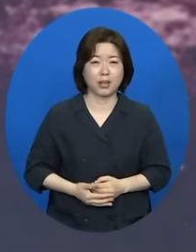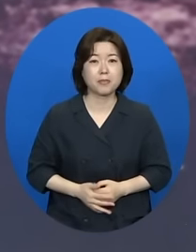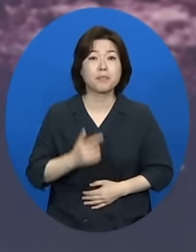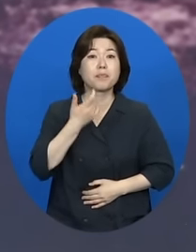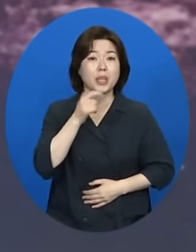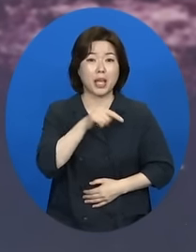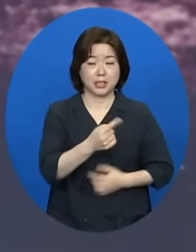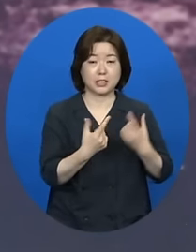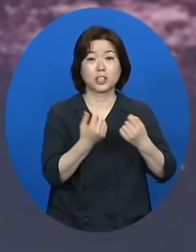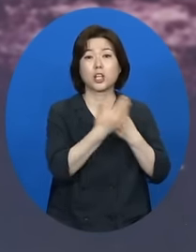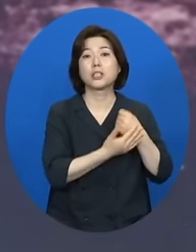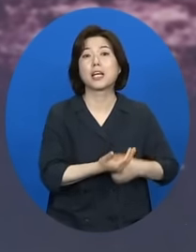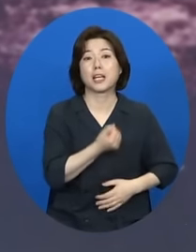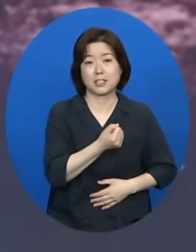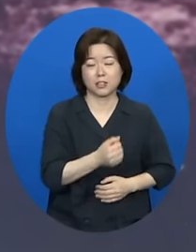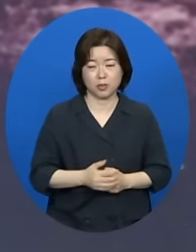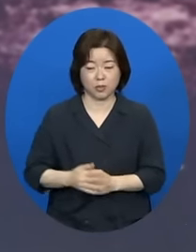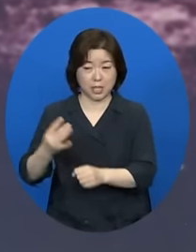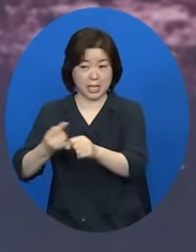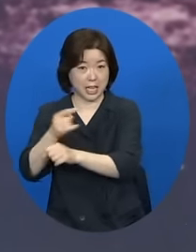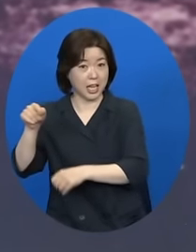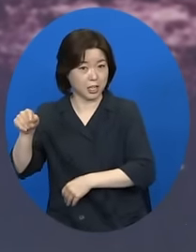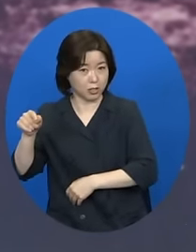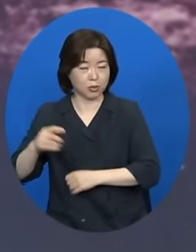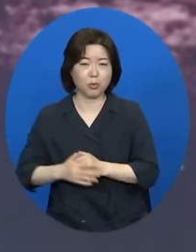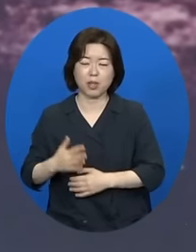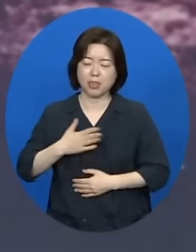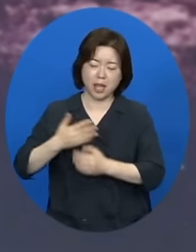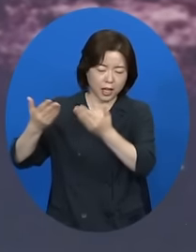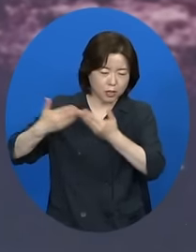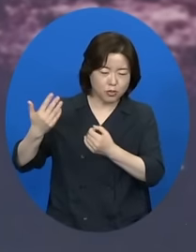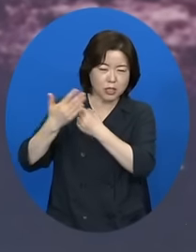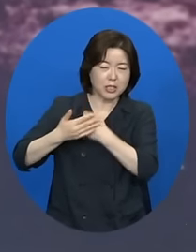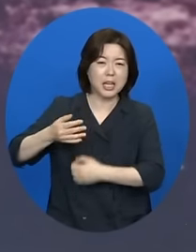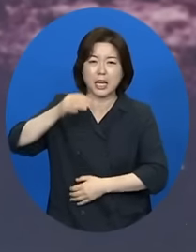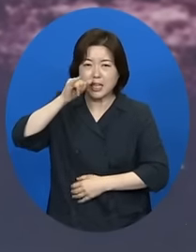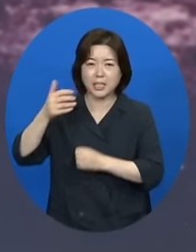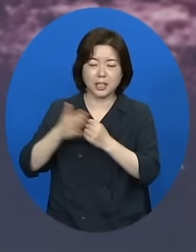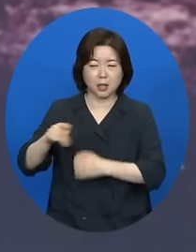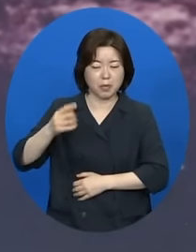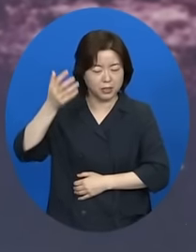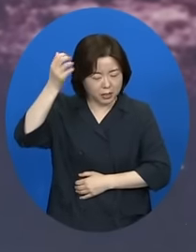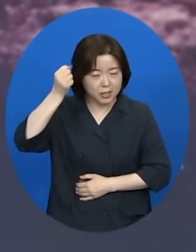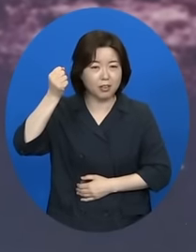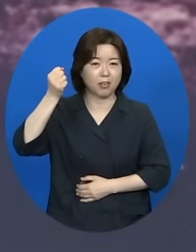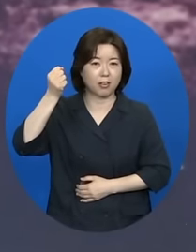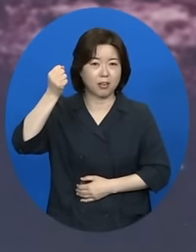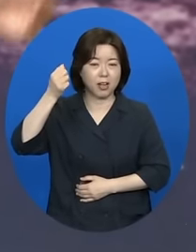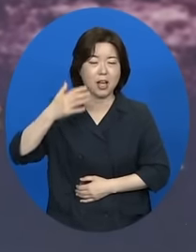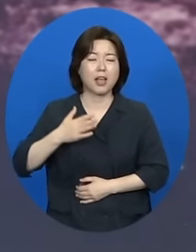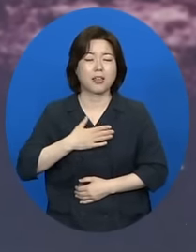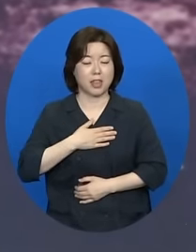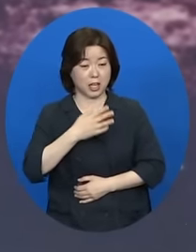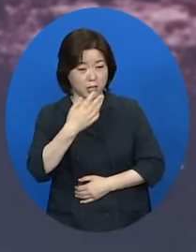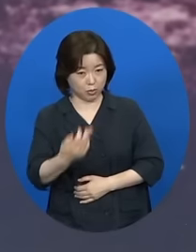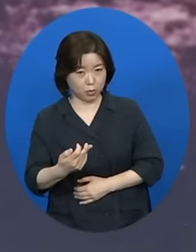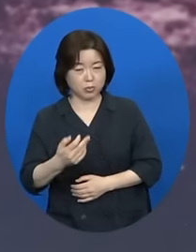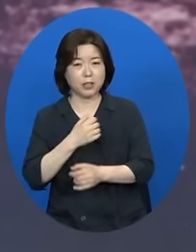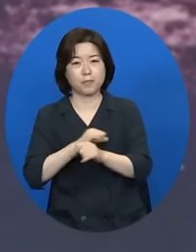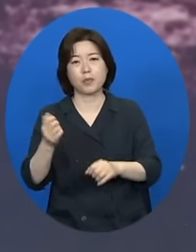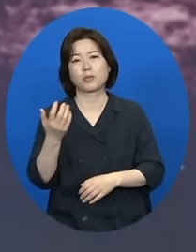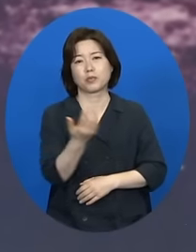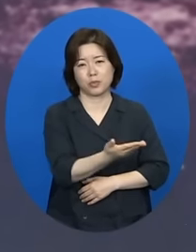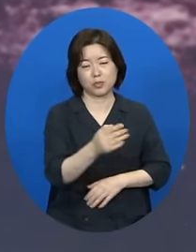야곱에게 그런 은혜가 있었고 에서에게도 나에게 베풀어진 은혜가 있기 때문에 에서는 그것을 기억하고 내가 동생을 용서해야겠다